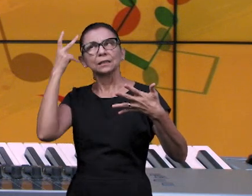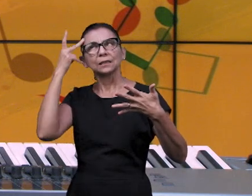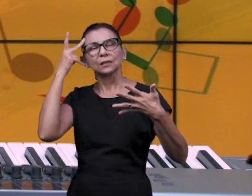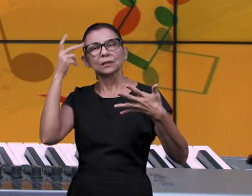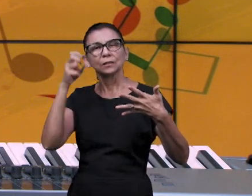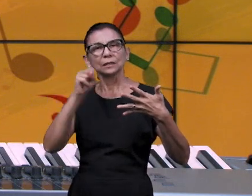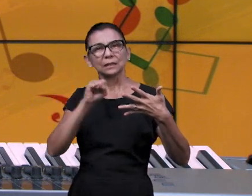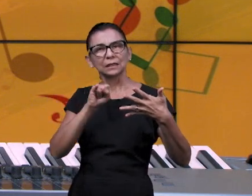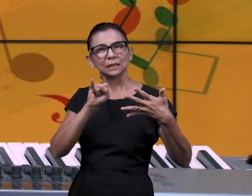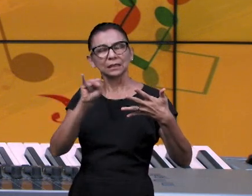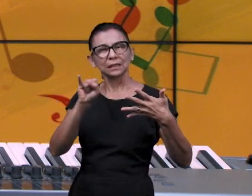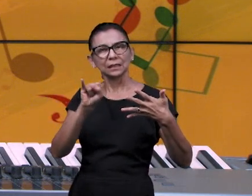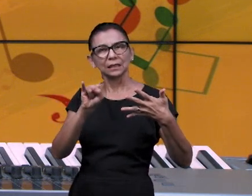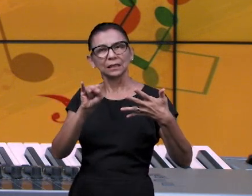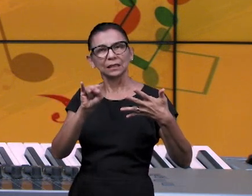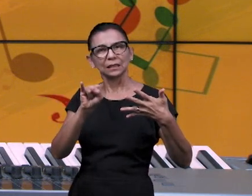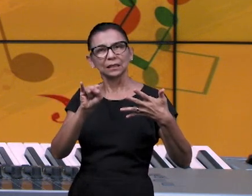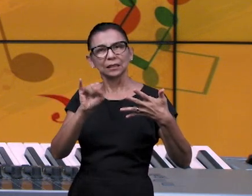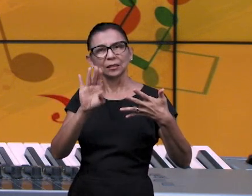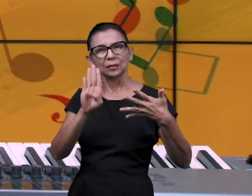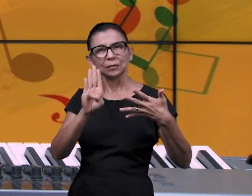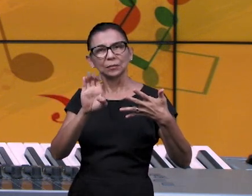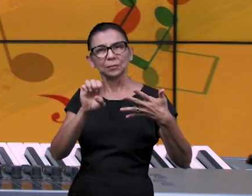Si bémol.